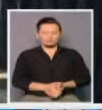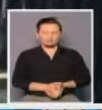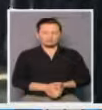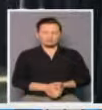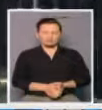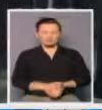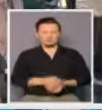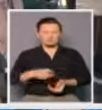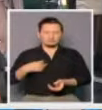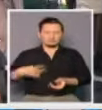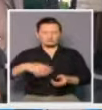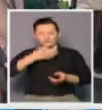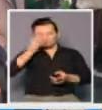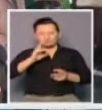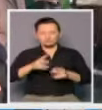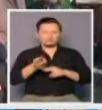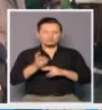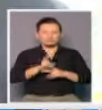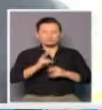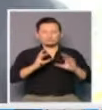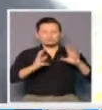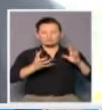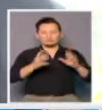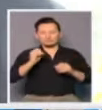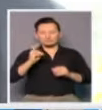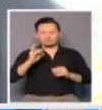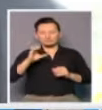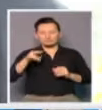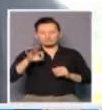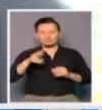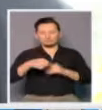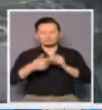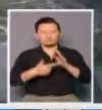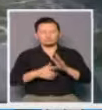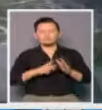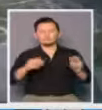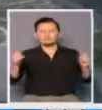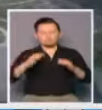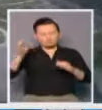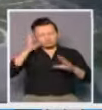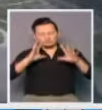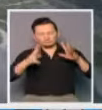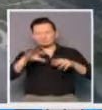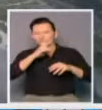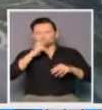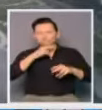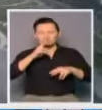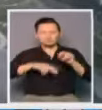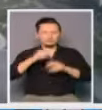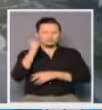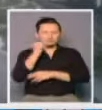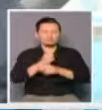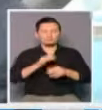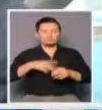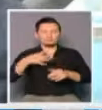Наши ветераны не забыли посетить и павильон «Нур-Алем», в котором проходила международная выставка «Экспо». Ветераны-строители вспомнили свои молодые